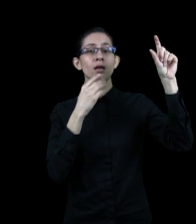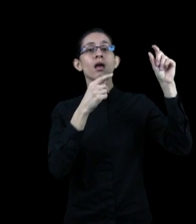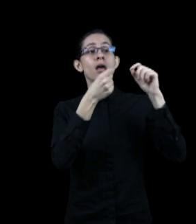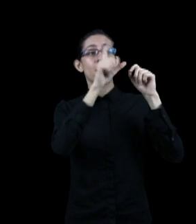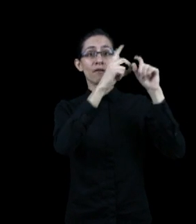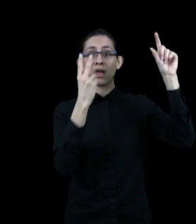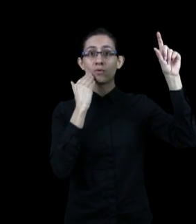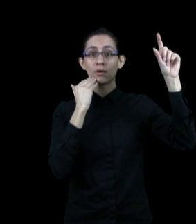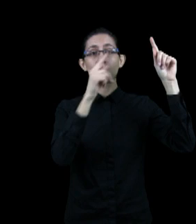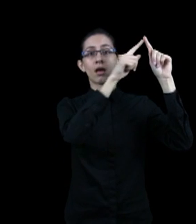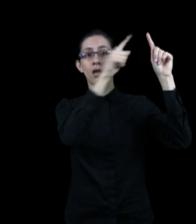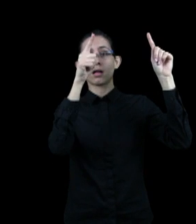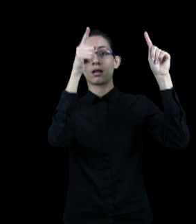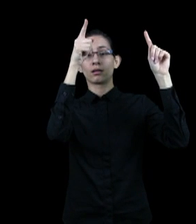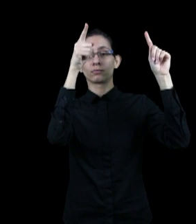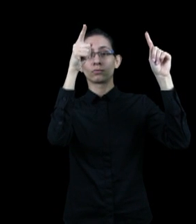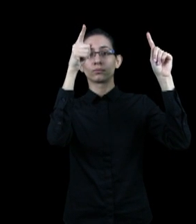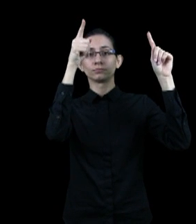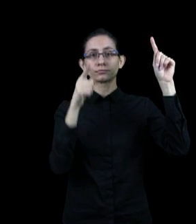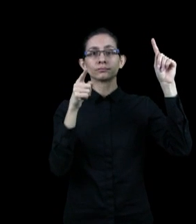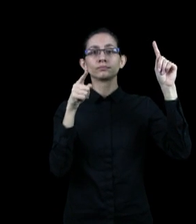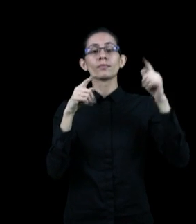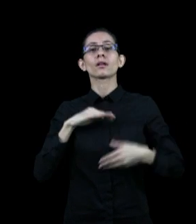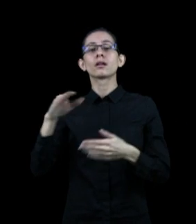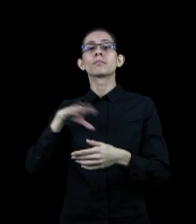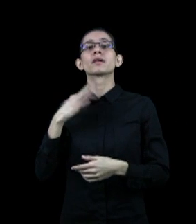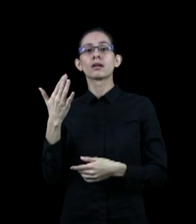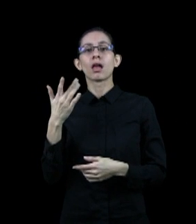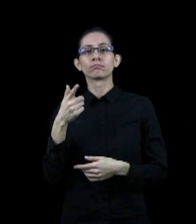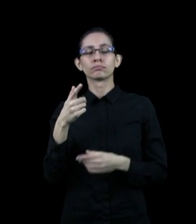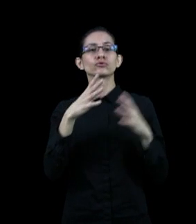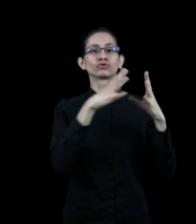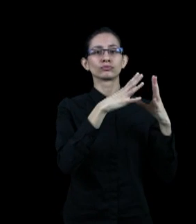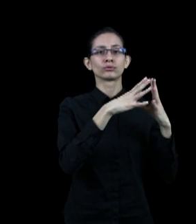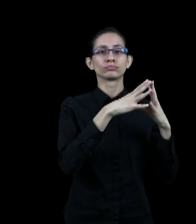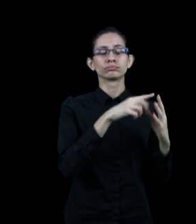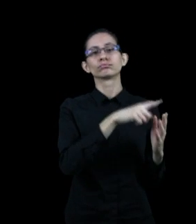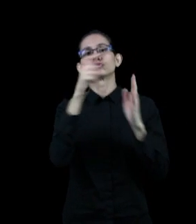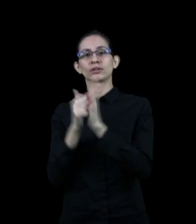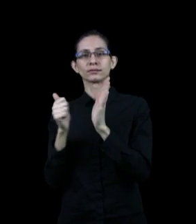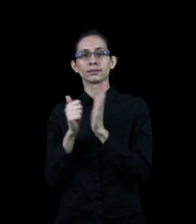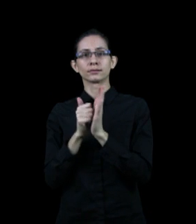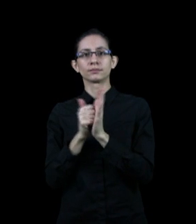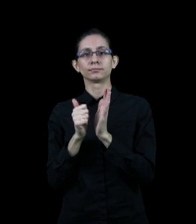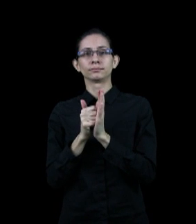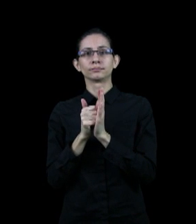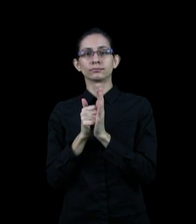2 dolarów, do 2 dolarów, to wielkość podaży wzrośnie do